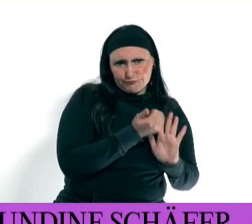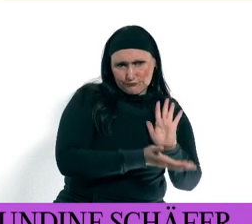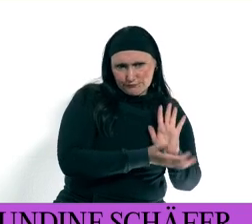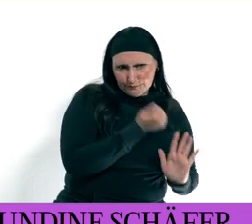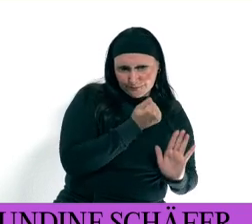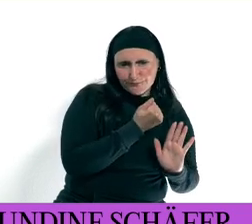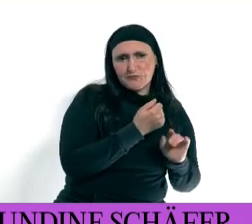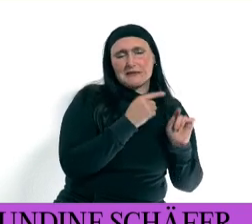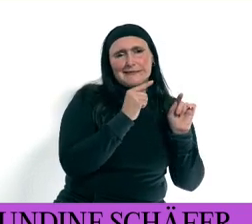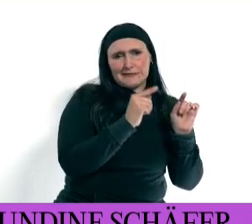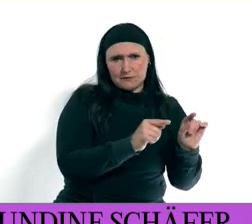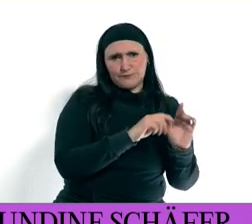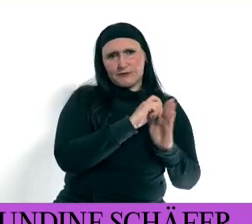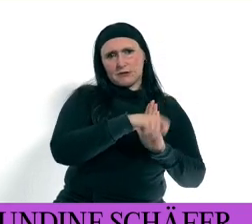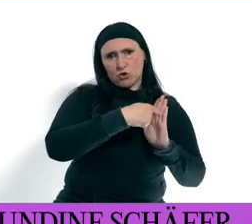but